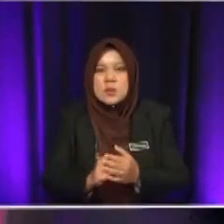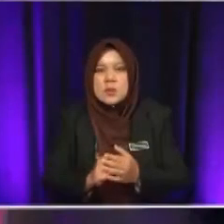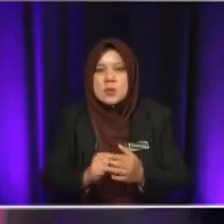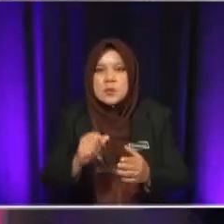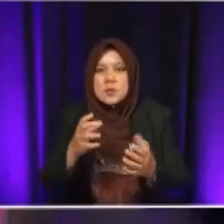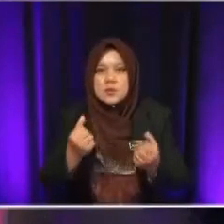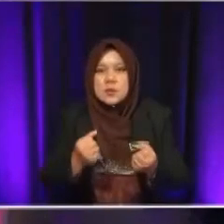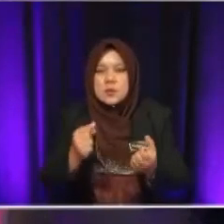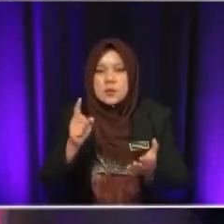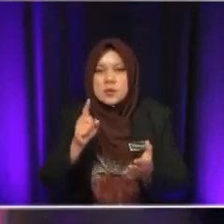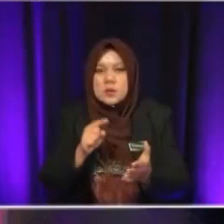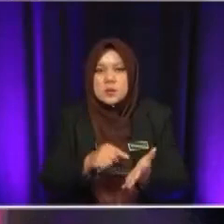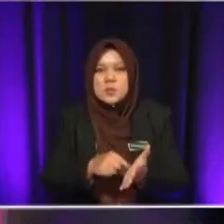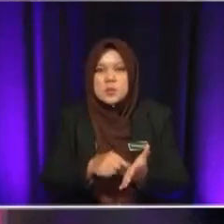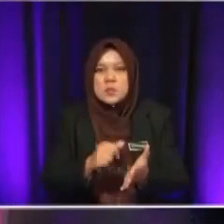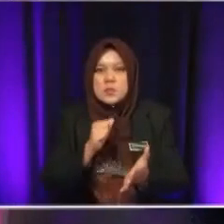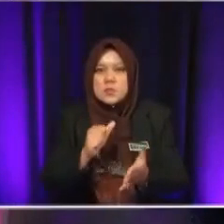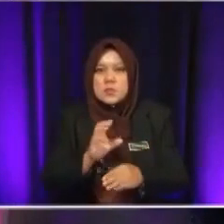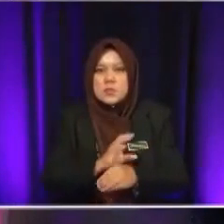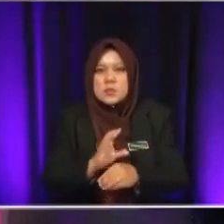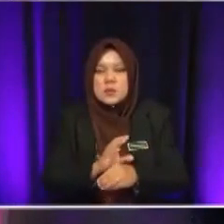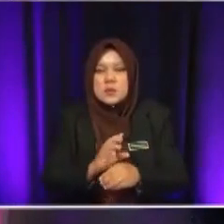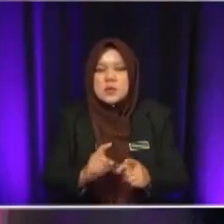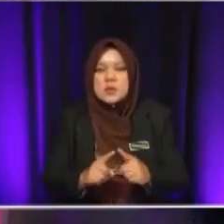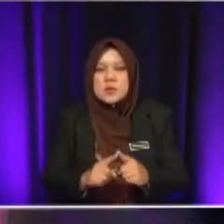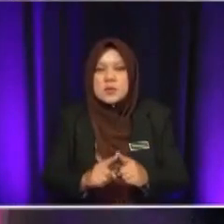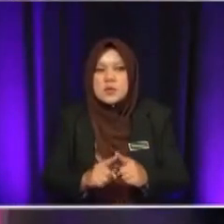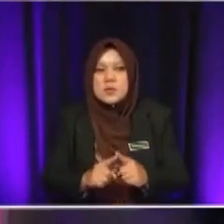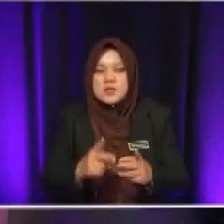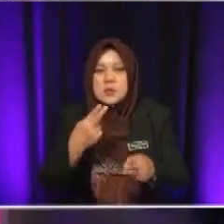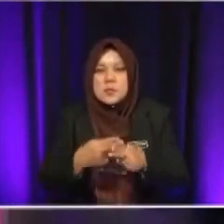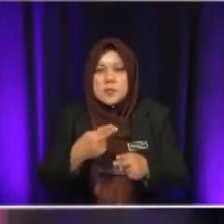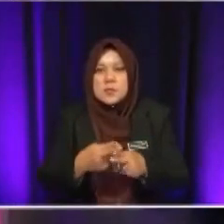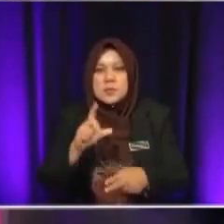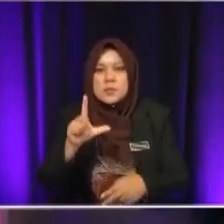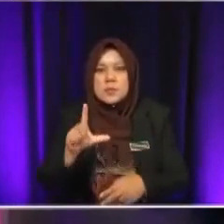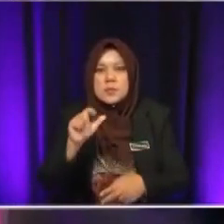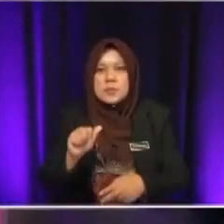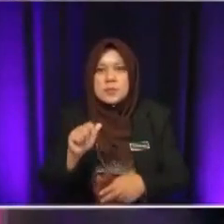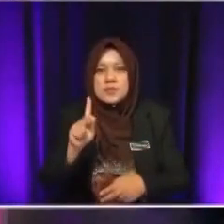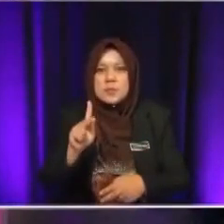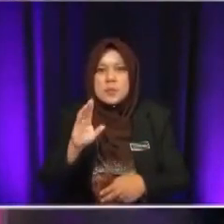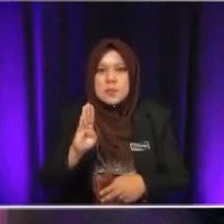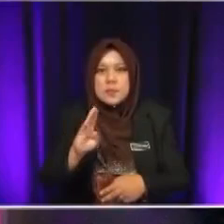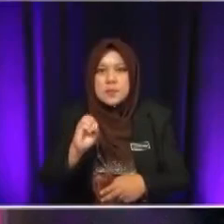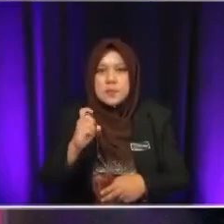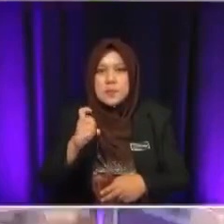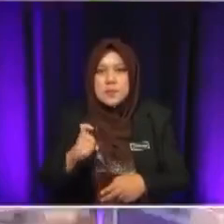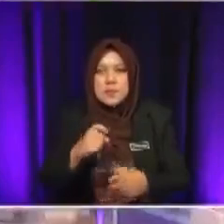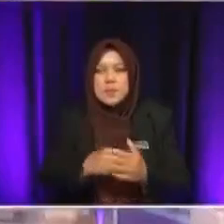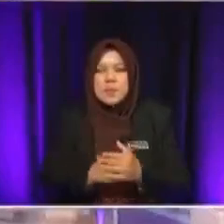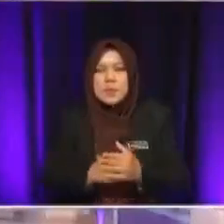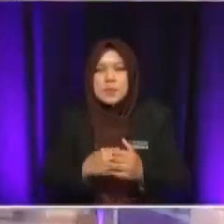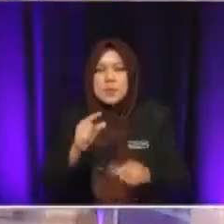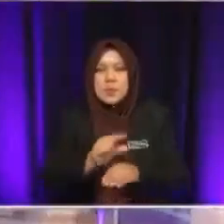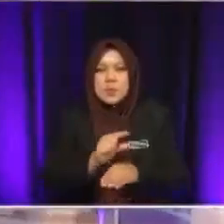kalau Mira nak tahu yang ini, okey, ini bukan coklat tau namanya, walaupun nampak sedap. Ini nama dia Leica Balls. Okey, Leica Balls ni adalah medium yang kita akan